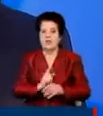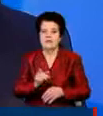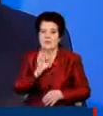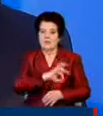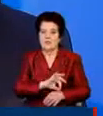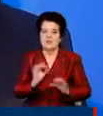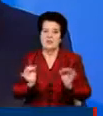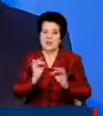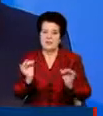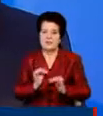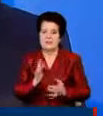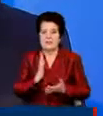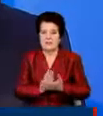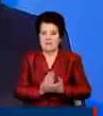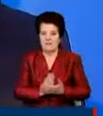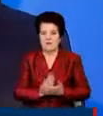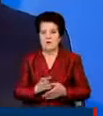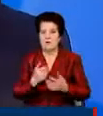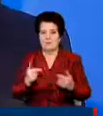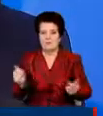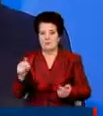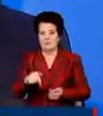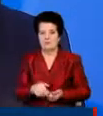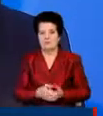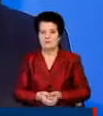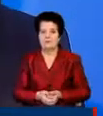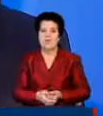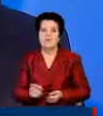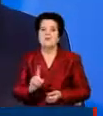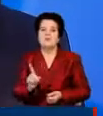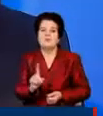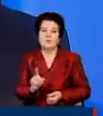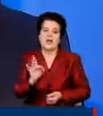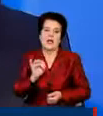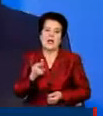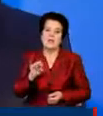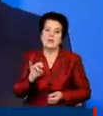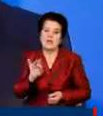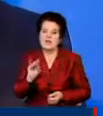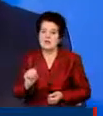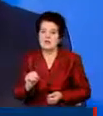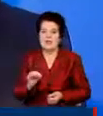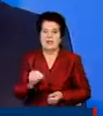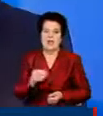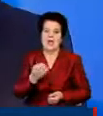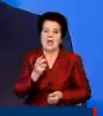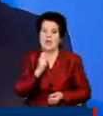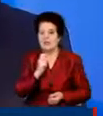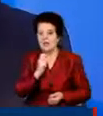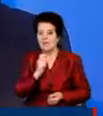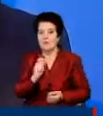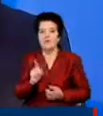util, interesant să avem un asemenea produs media. În ce va consta? Ce va conține? Reportaje, interviuri? Vor fi